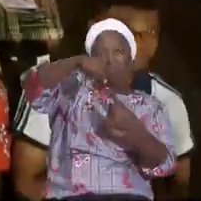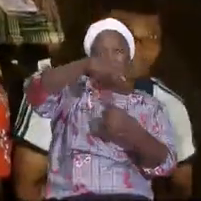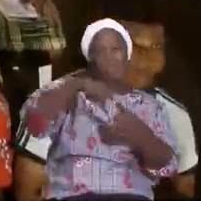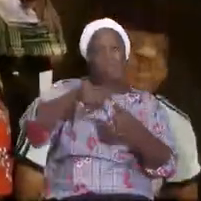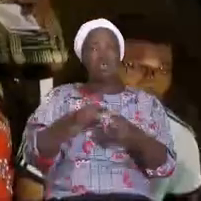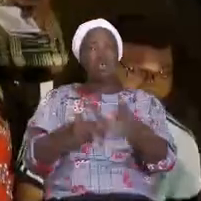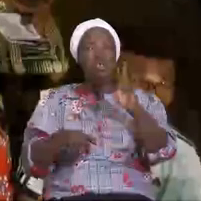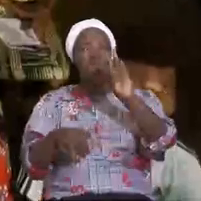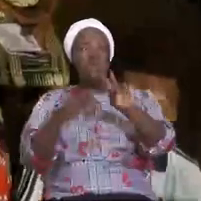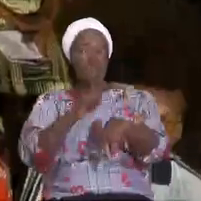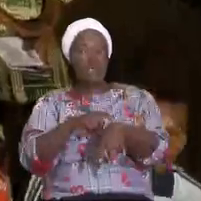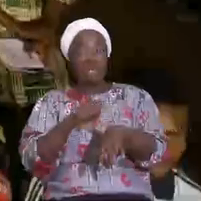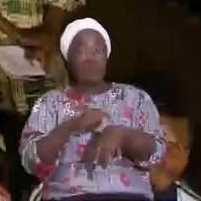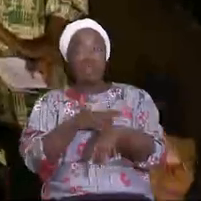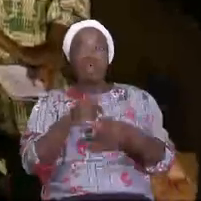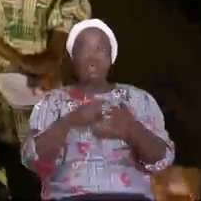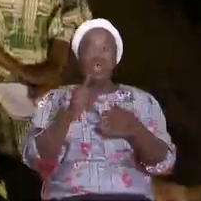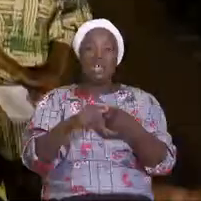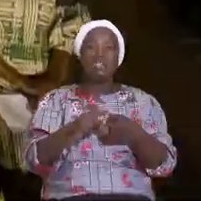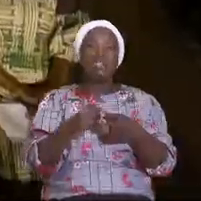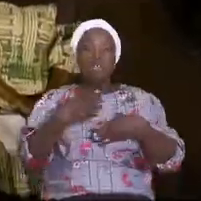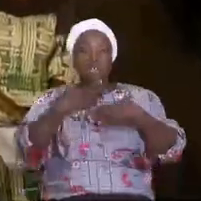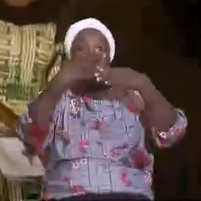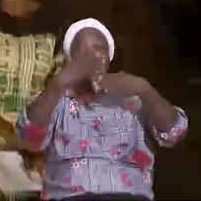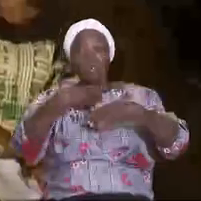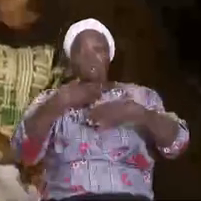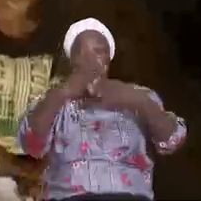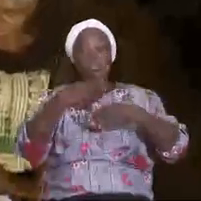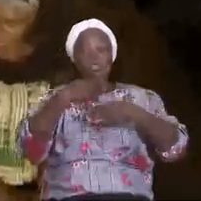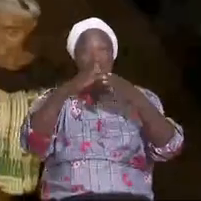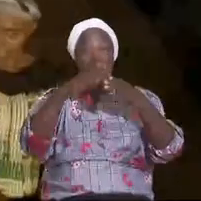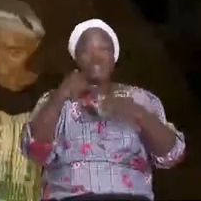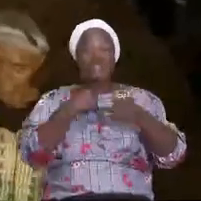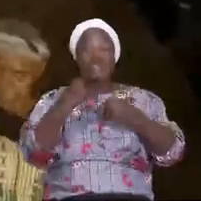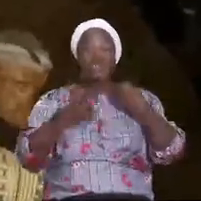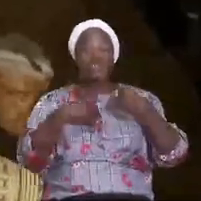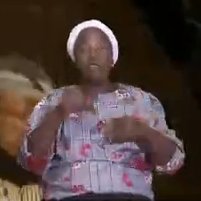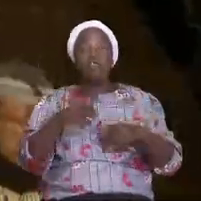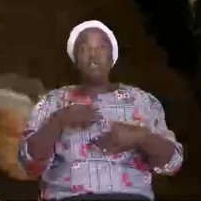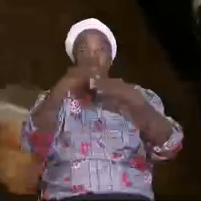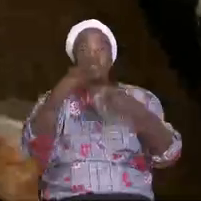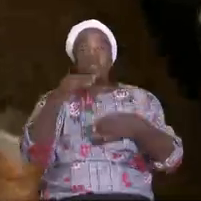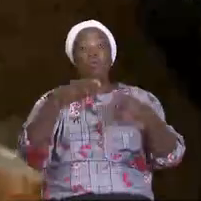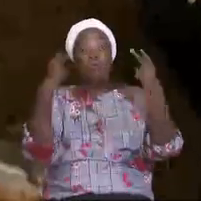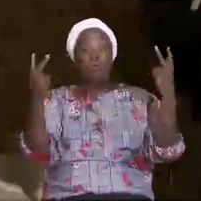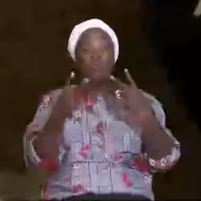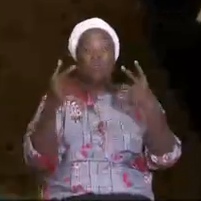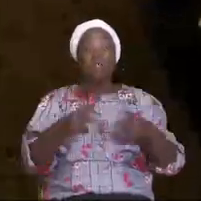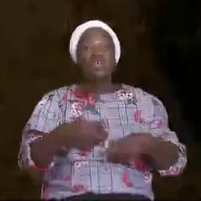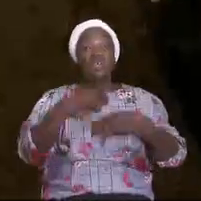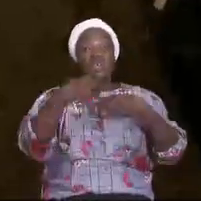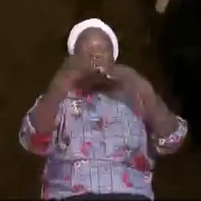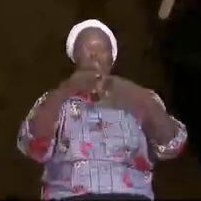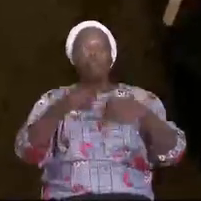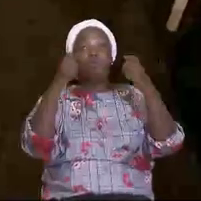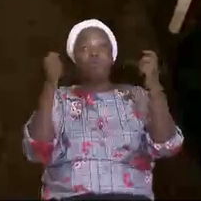haut. Et ils ont fait le tour sept fois. Et ils ont crié de joie,